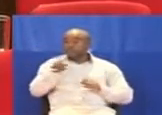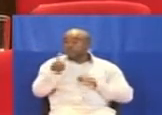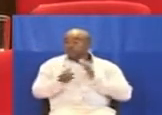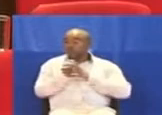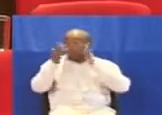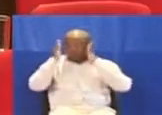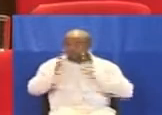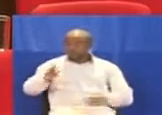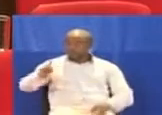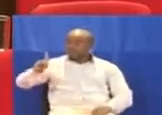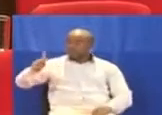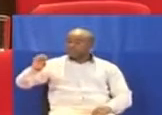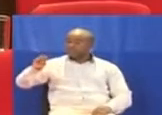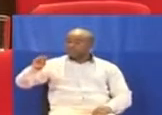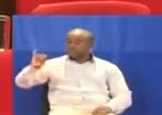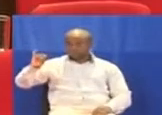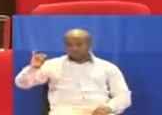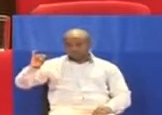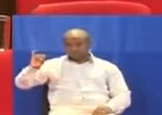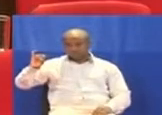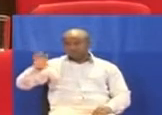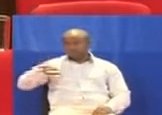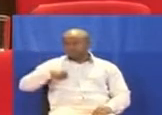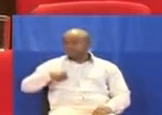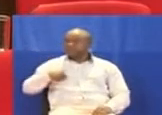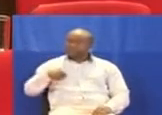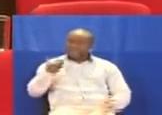Kesi. Na niseme tu Mheshimiwa Spika,